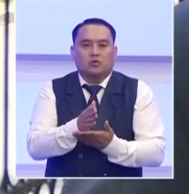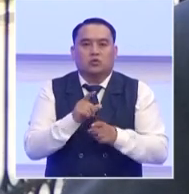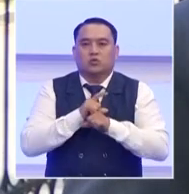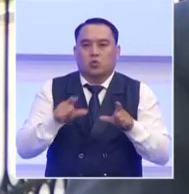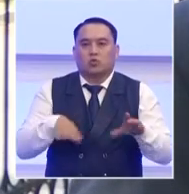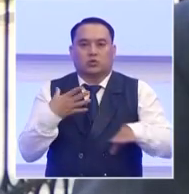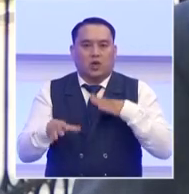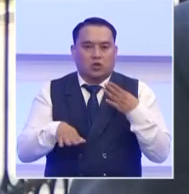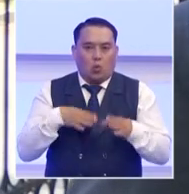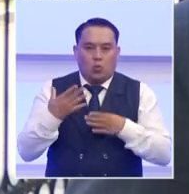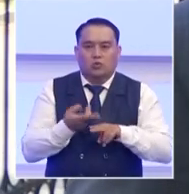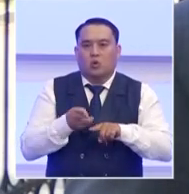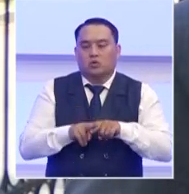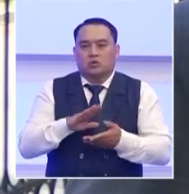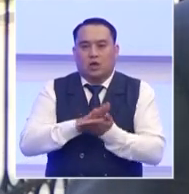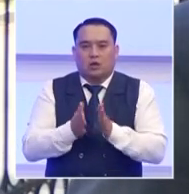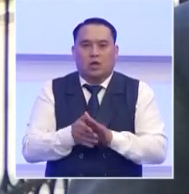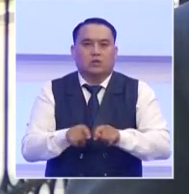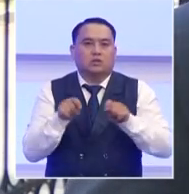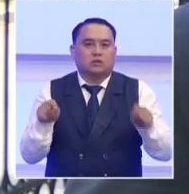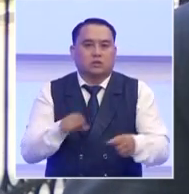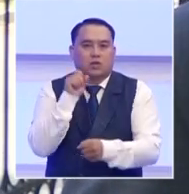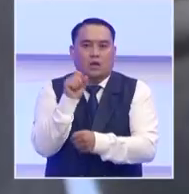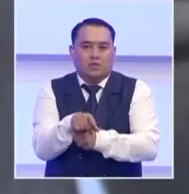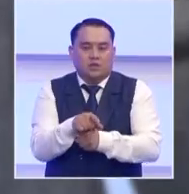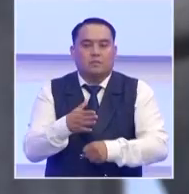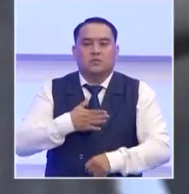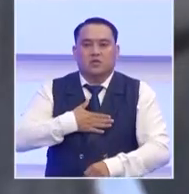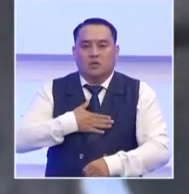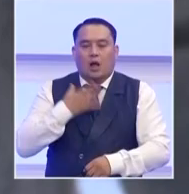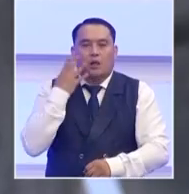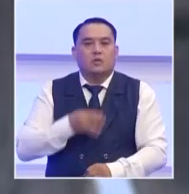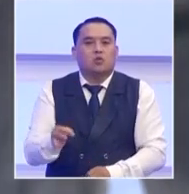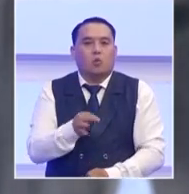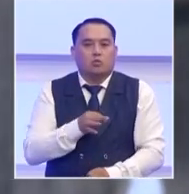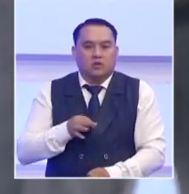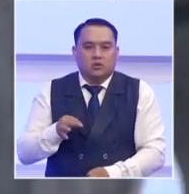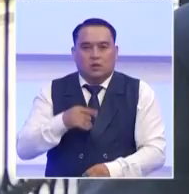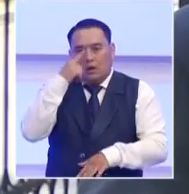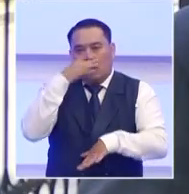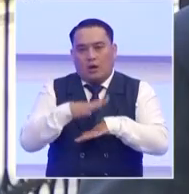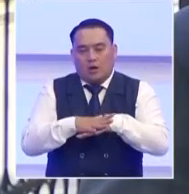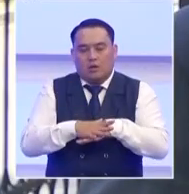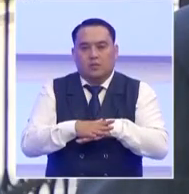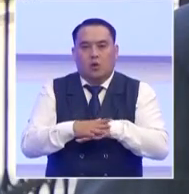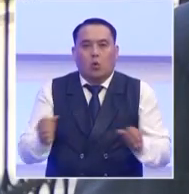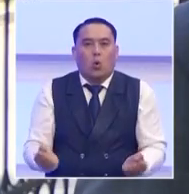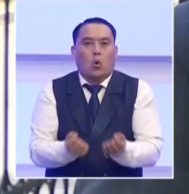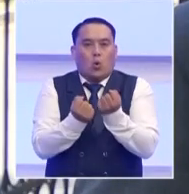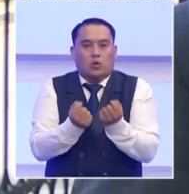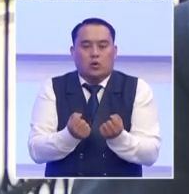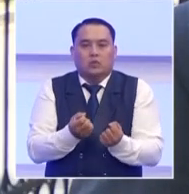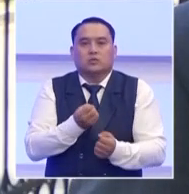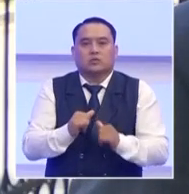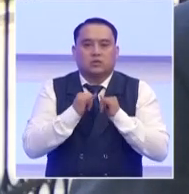кешендерінде жаттығуына осындай жағдай жасалу тапсырылған болатын. Ол біздің Алматы облысы әкімі Амандық Ғабасұлының қолдауымен өте